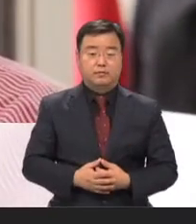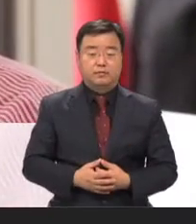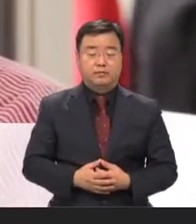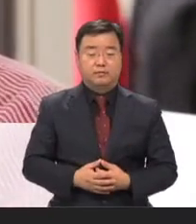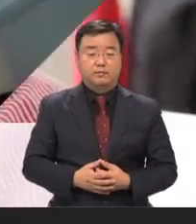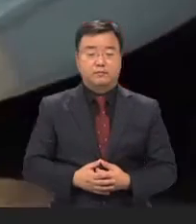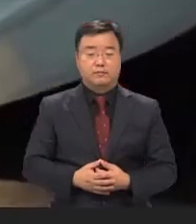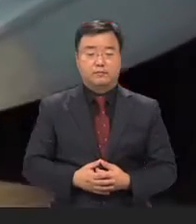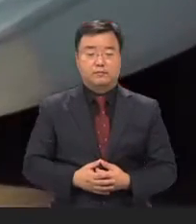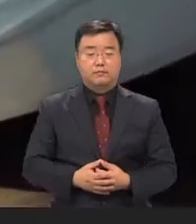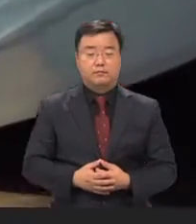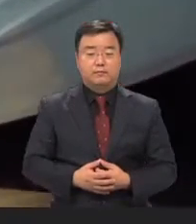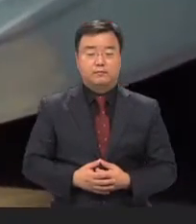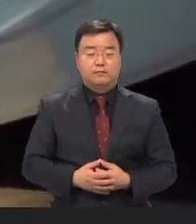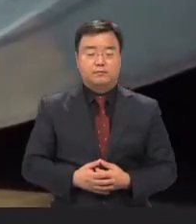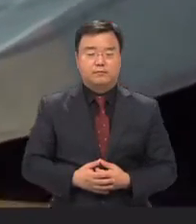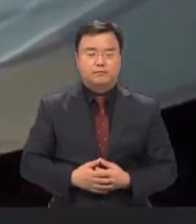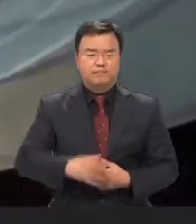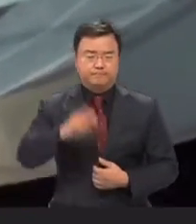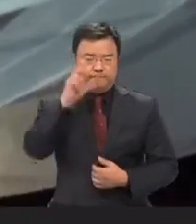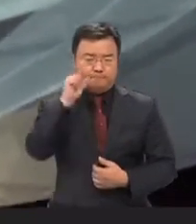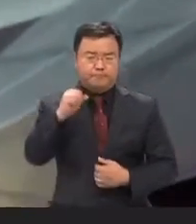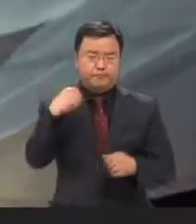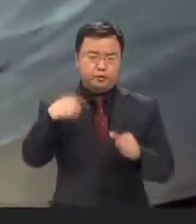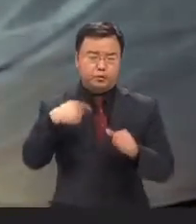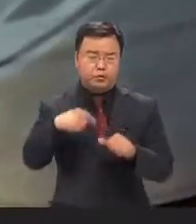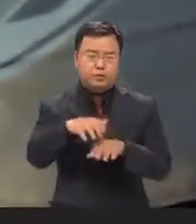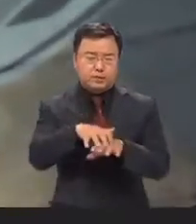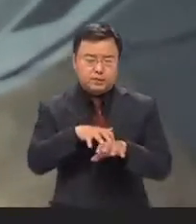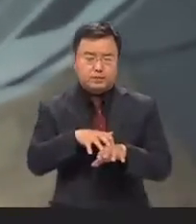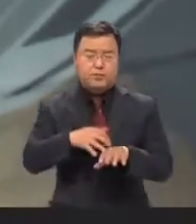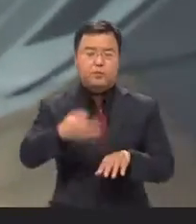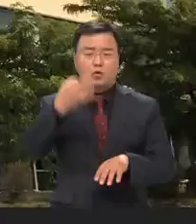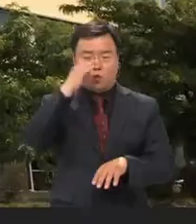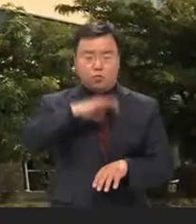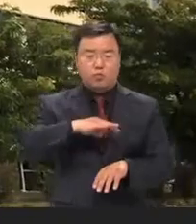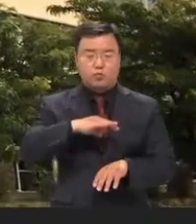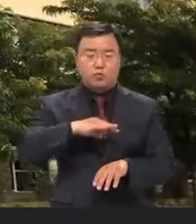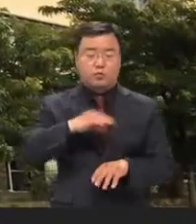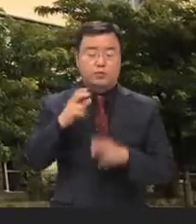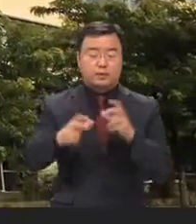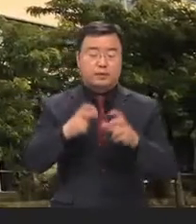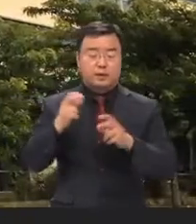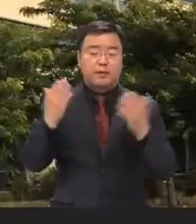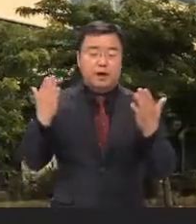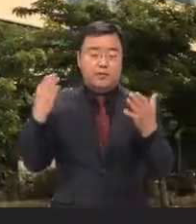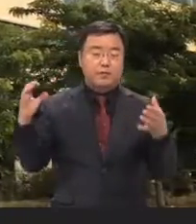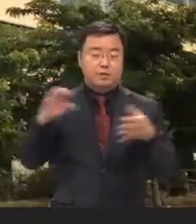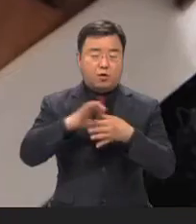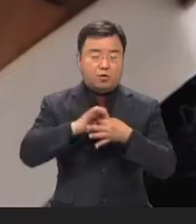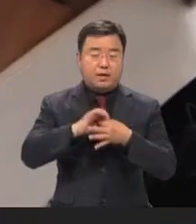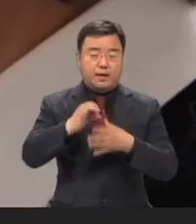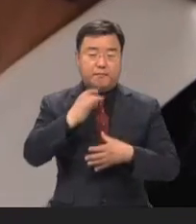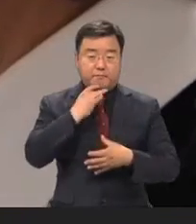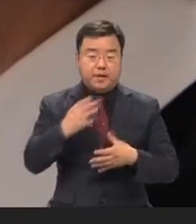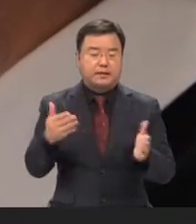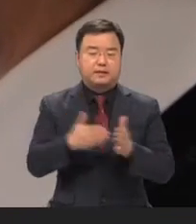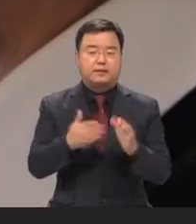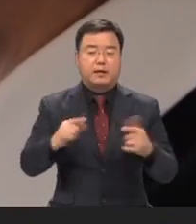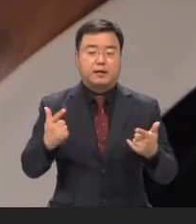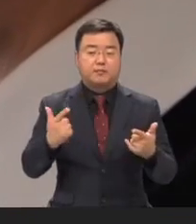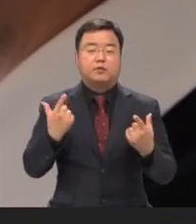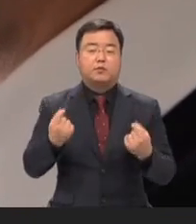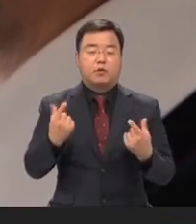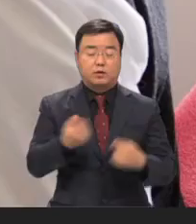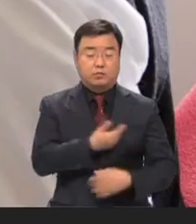more. 탄탄한 교육 시스템과 효율적인 산학 연계가 이곳의 전부는 아닙니다. 이처럼